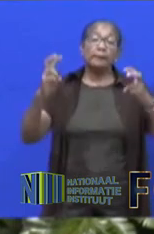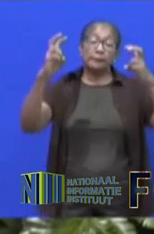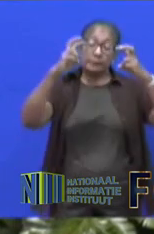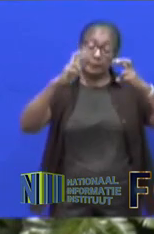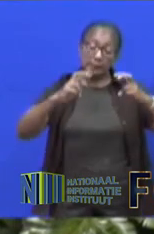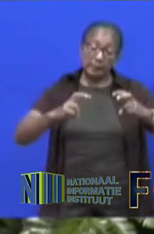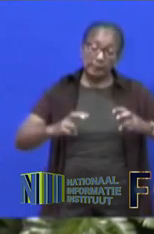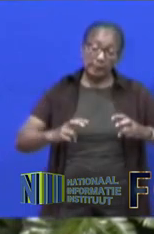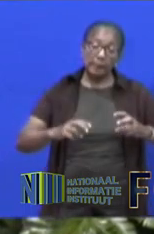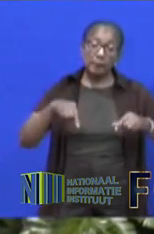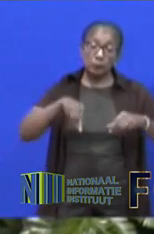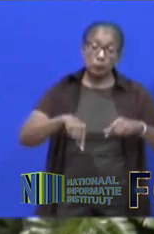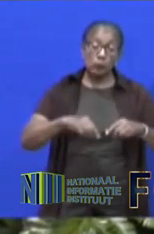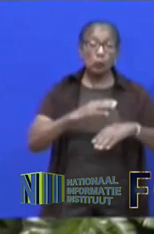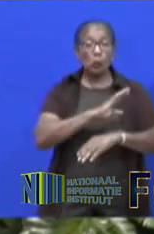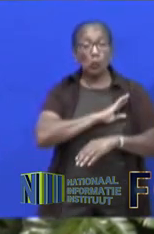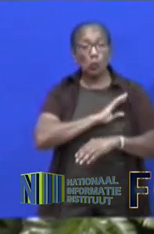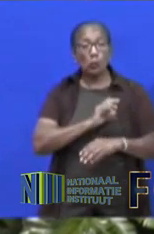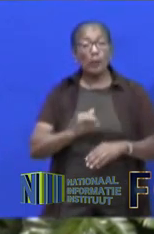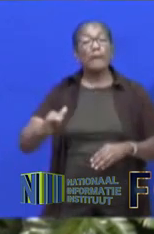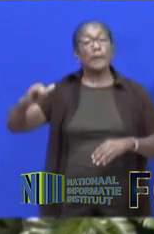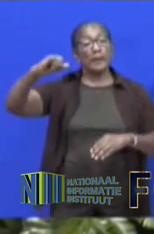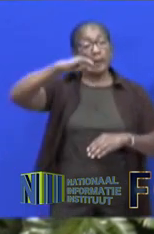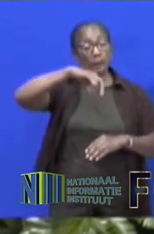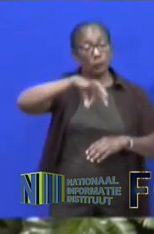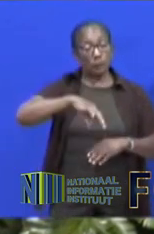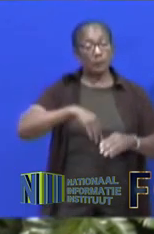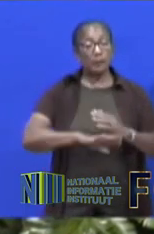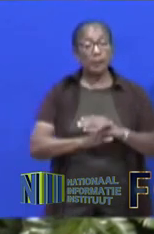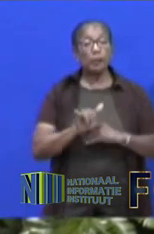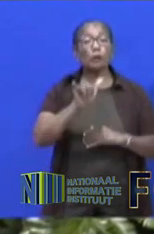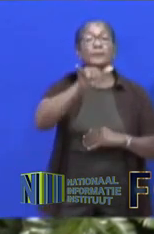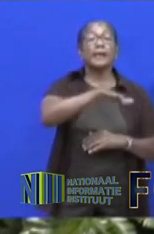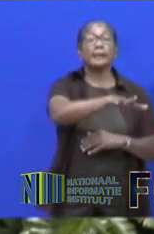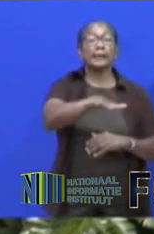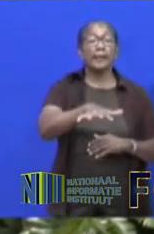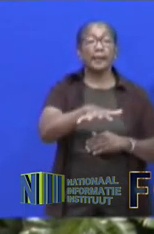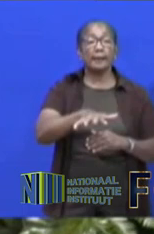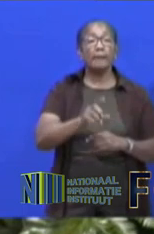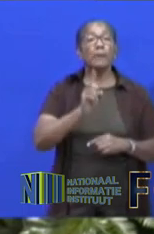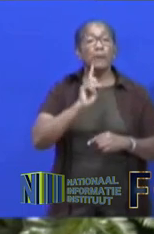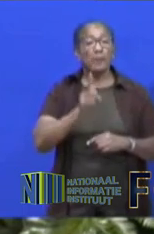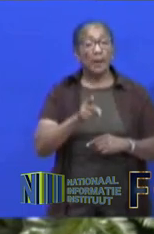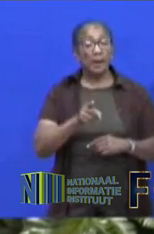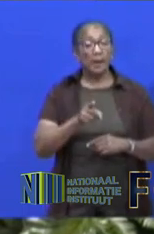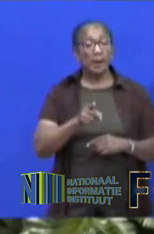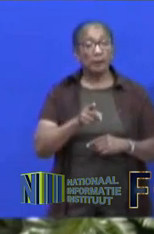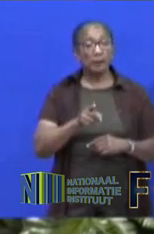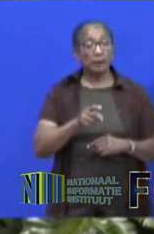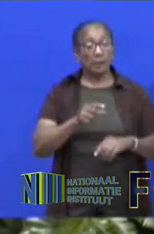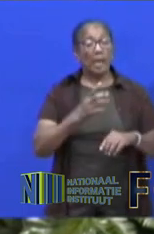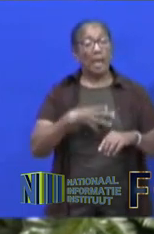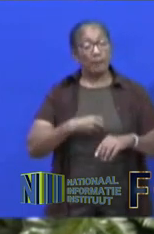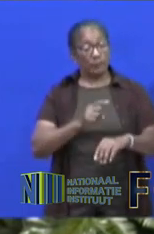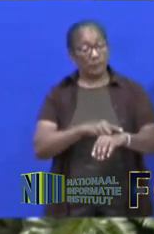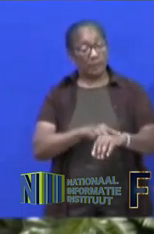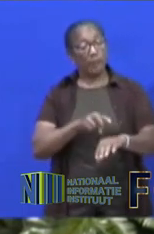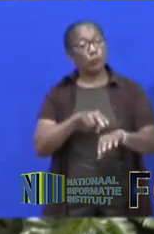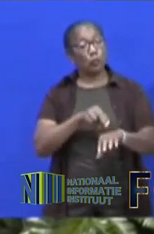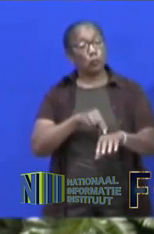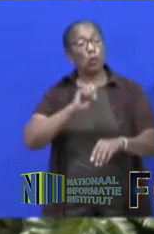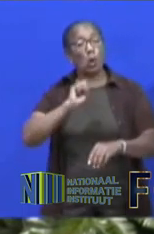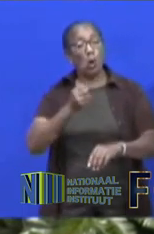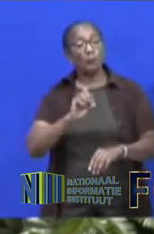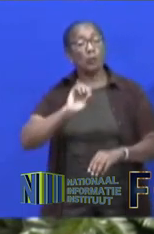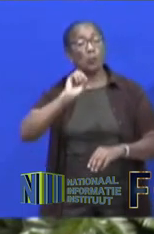screenings vinden plaats, ook bij aankomst van de mensen hier op Sanderij. Maar desondanks hebben wij nog wat tijd nodig om